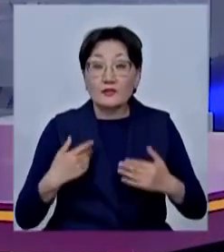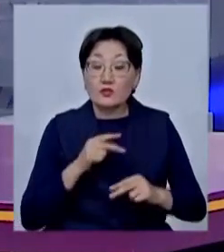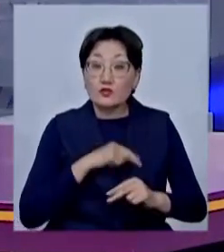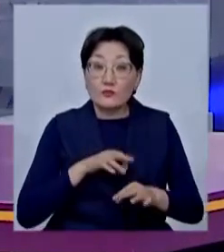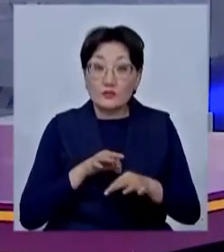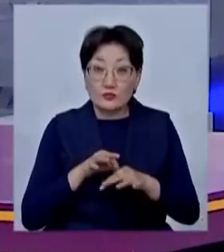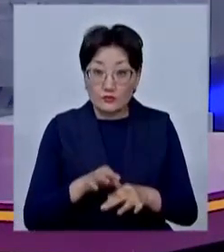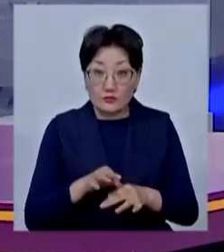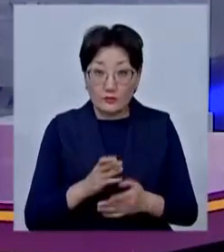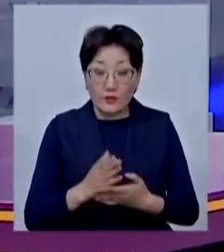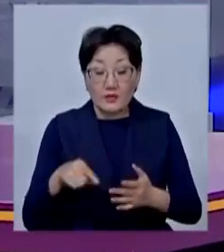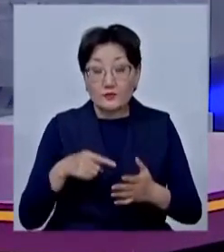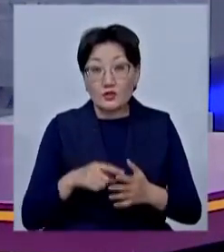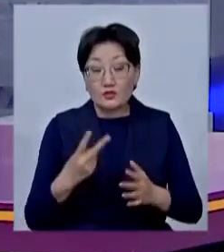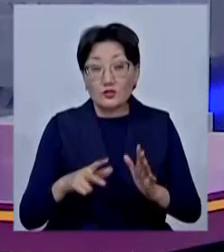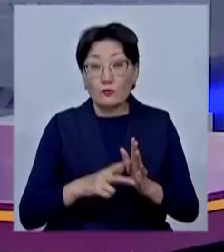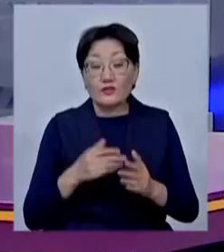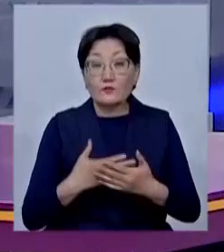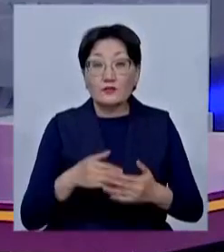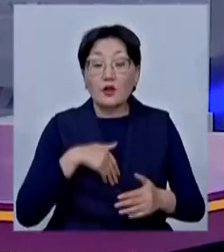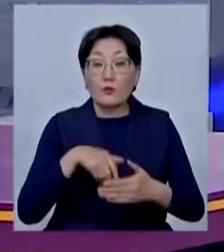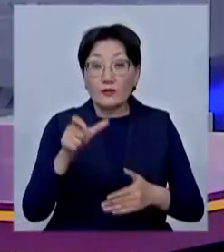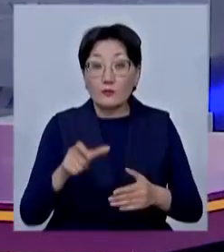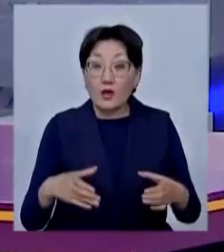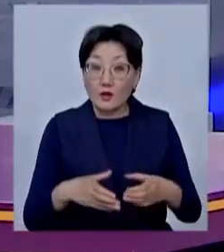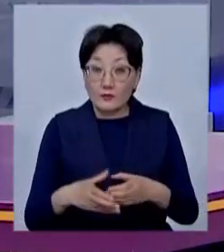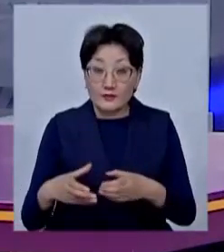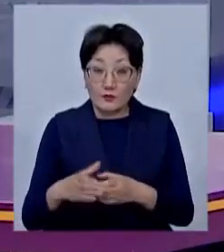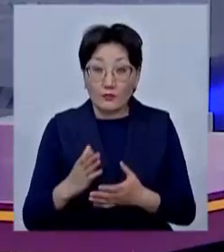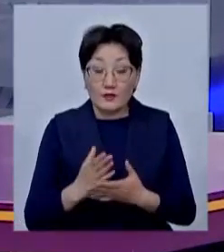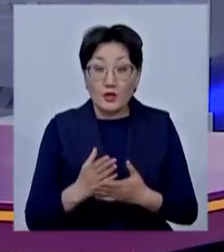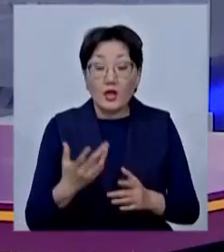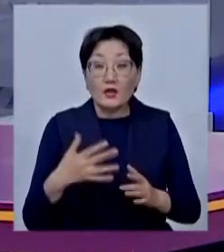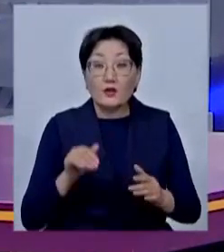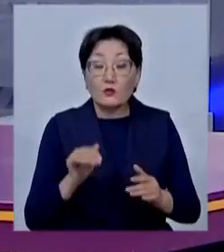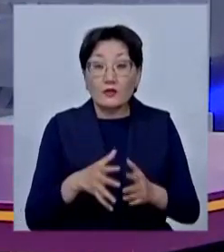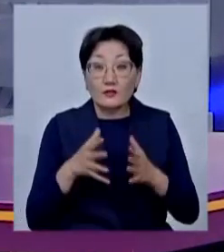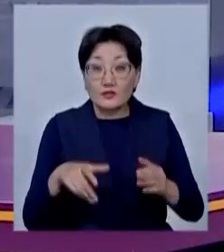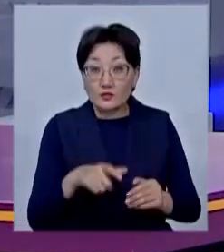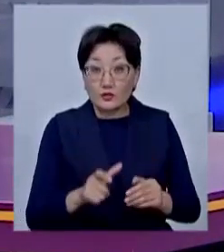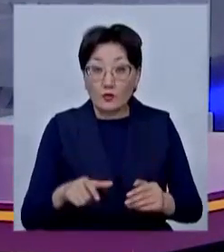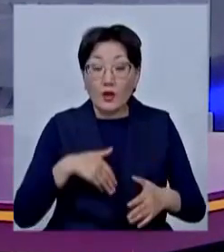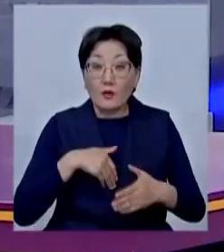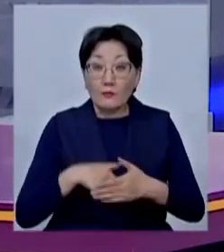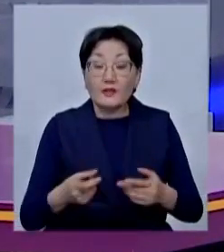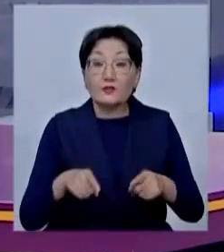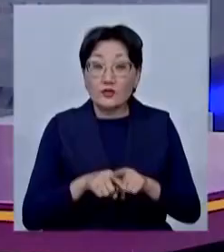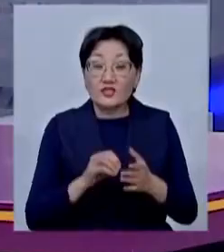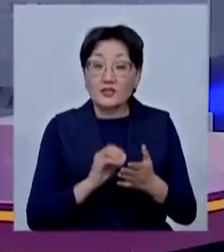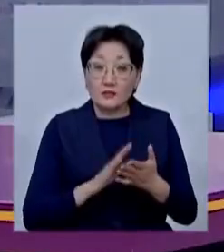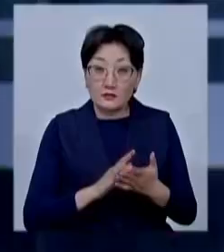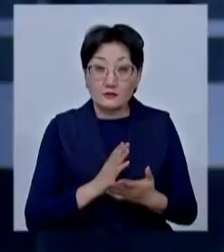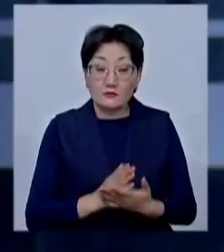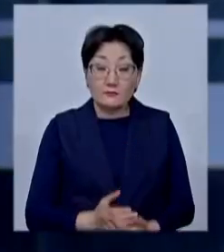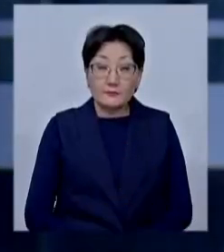жүргізілген. Бүгінде қалада 28-ге жуық еріктілер ұйымы болса, онда 50 мыңнан астам адам волонтер ретінде тіркелген.